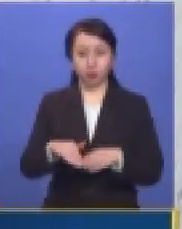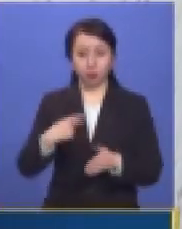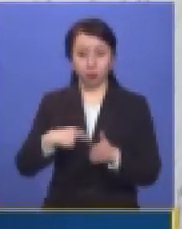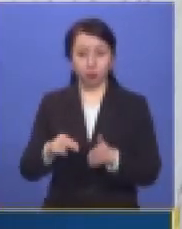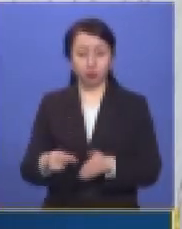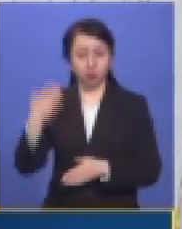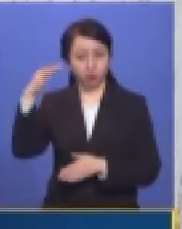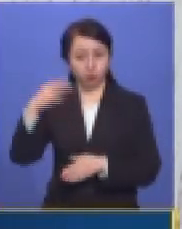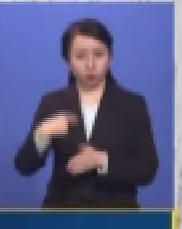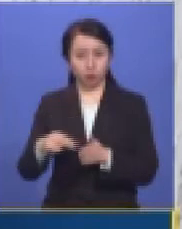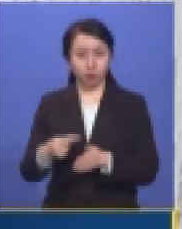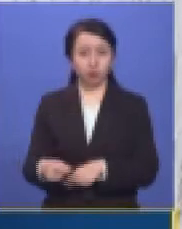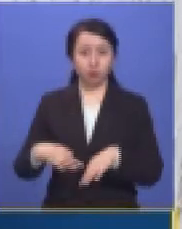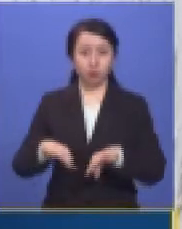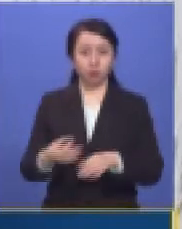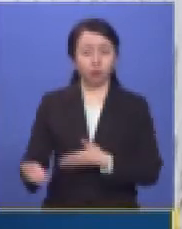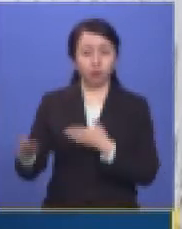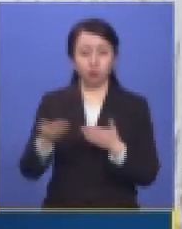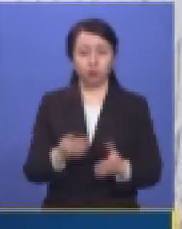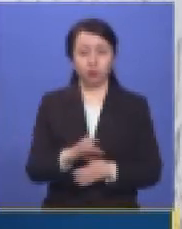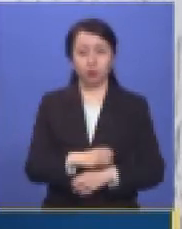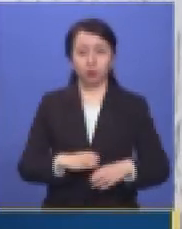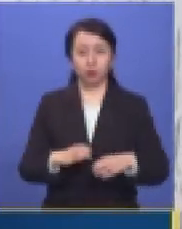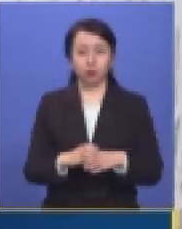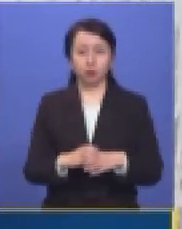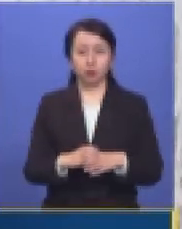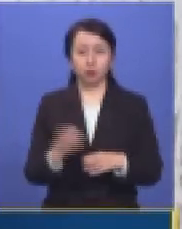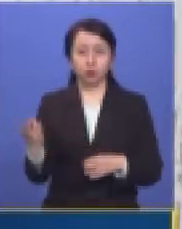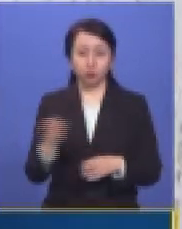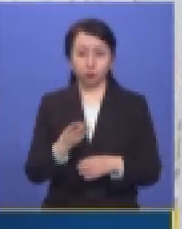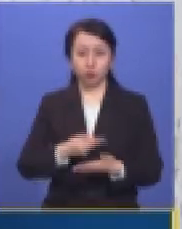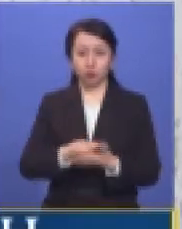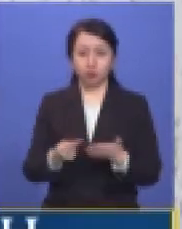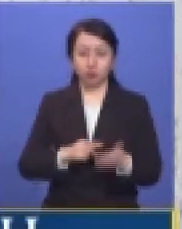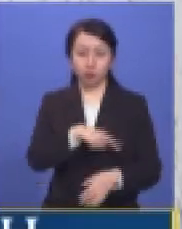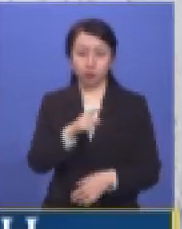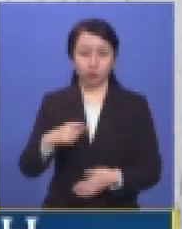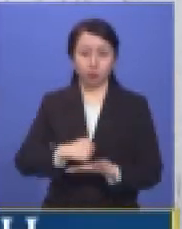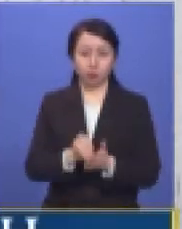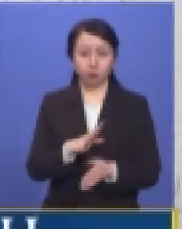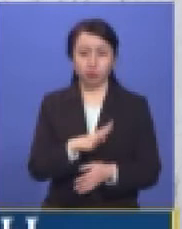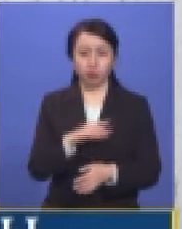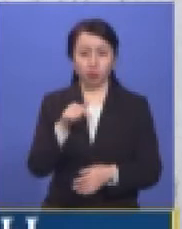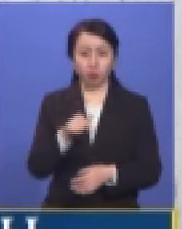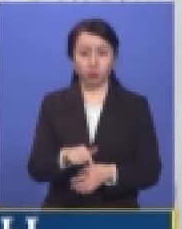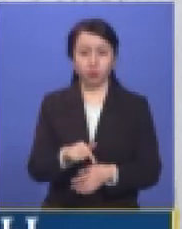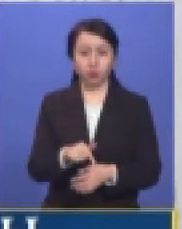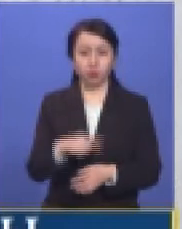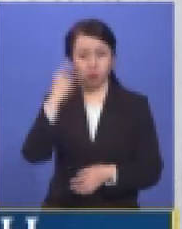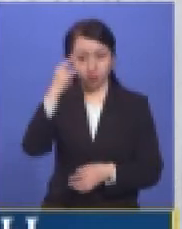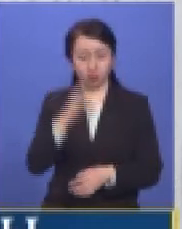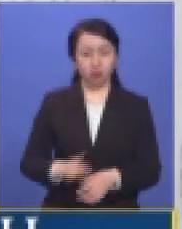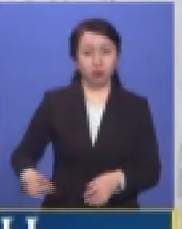облыс тұрғындарына құжаттарын түпнұсқалығын тексеру қажет. Тіркеу еліндегі есептен шығару, оларды әрі